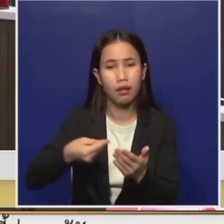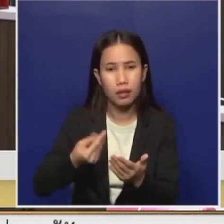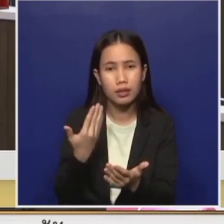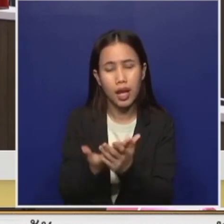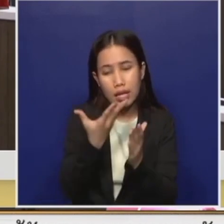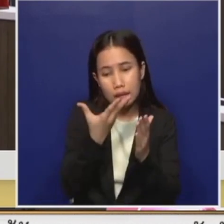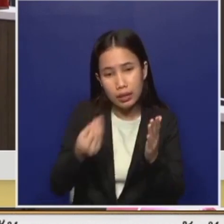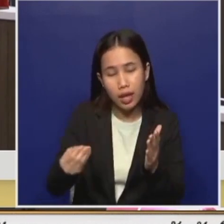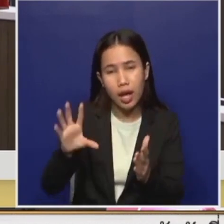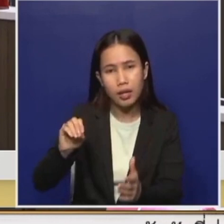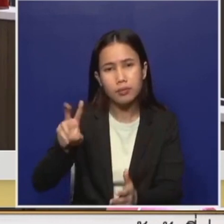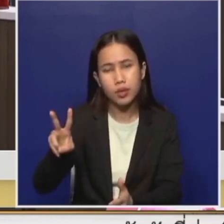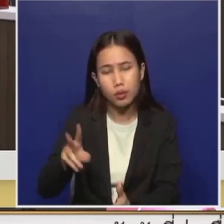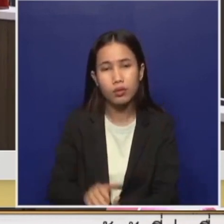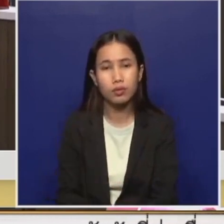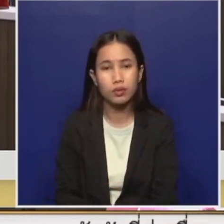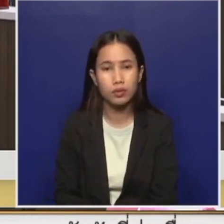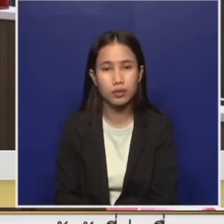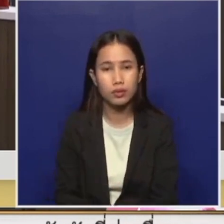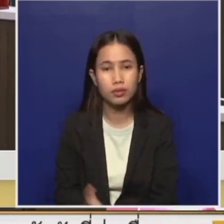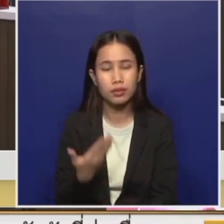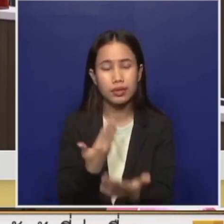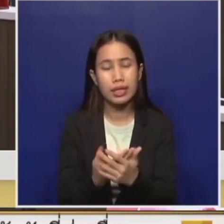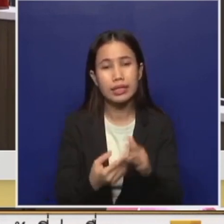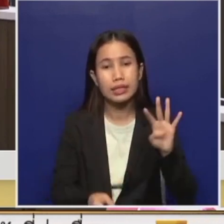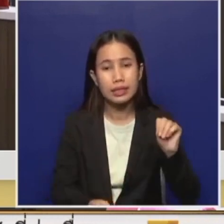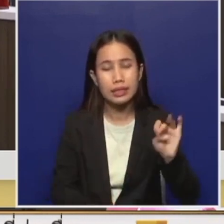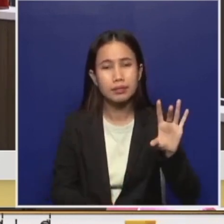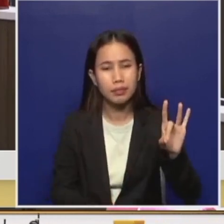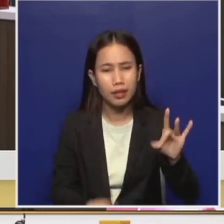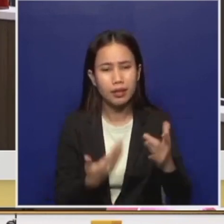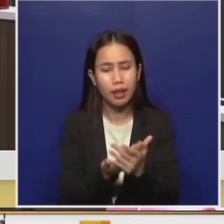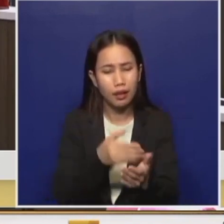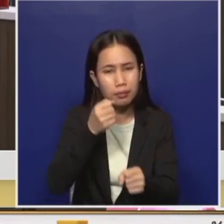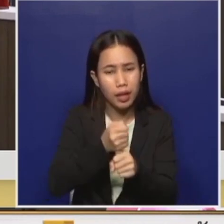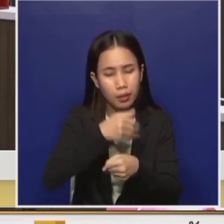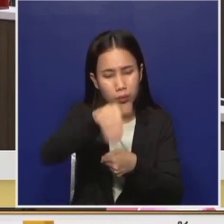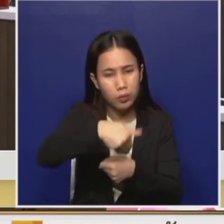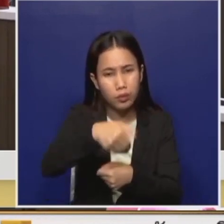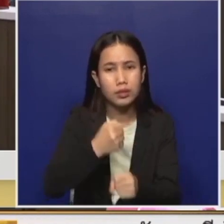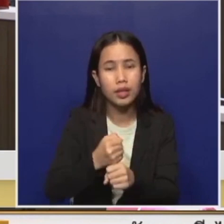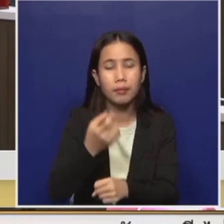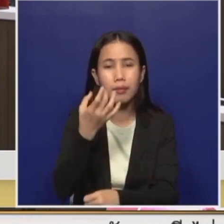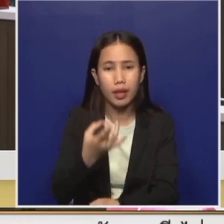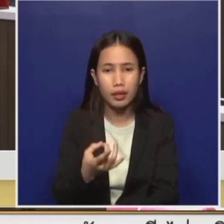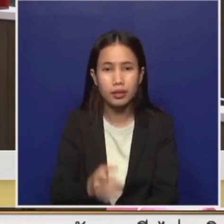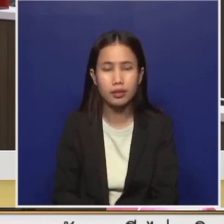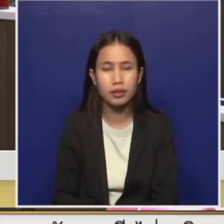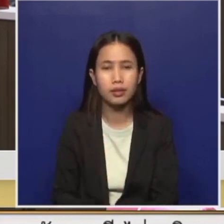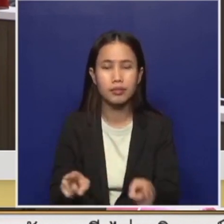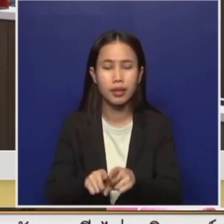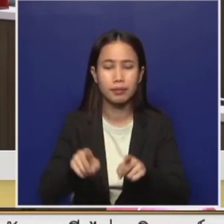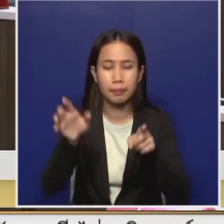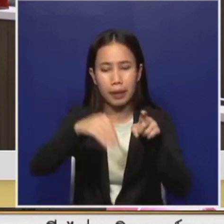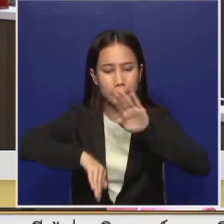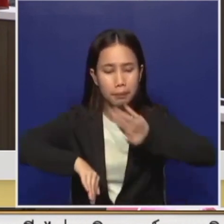าเอาไป 52บาท48 บาทเอาไปขุดลอกมจะทำอะไรครับมันก็คือปัดป้ายแะ